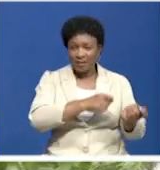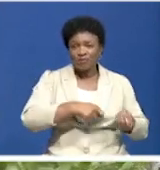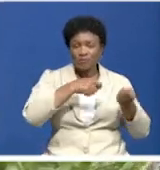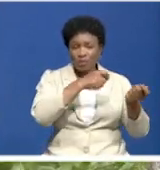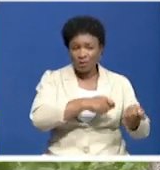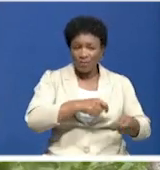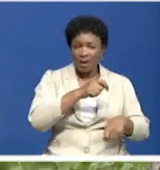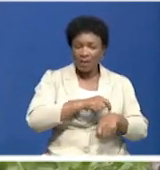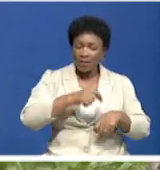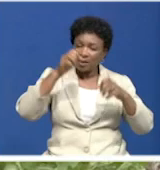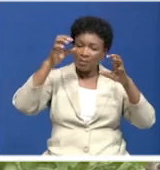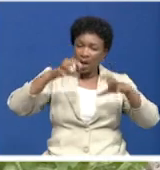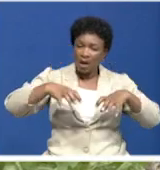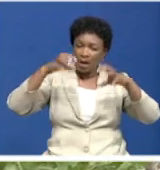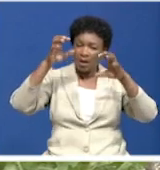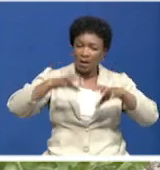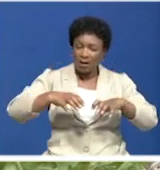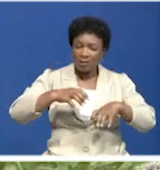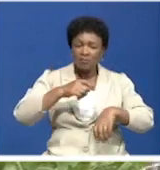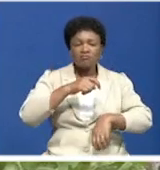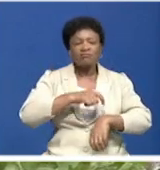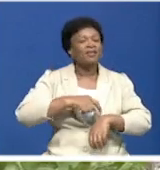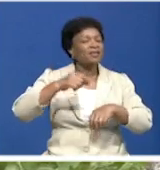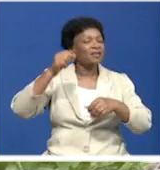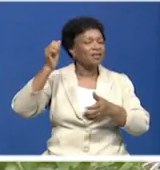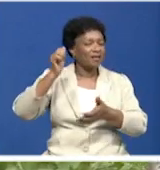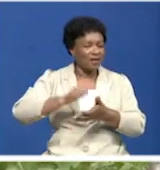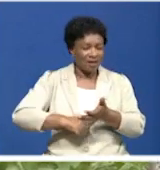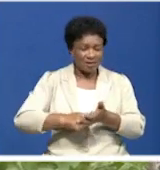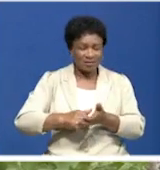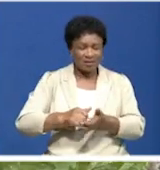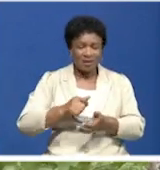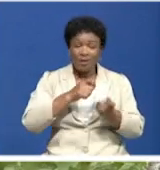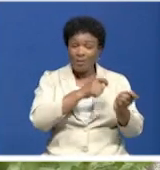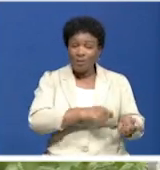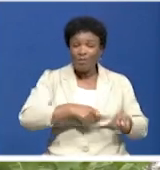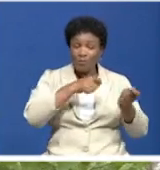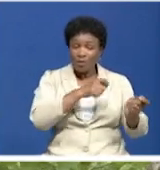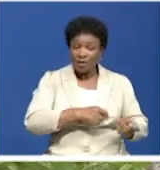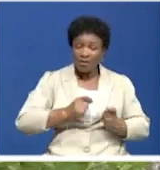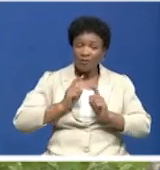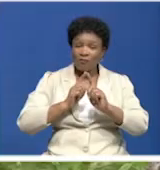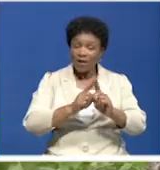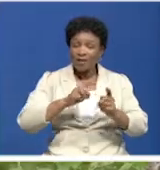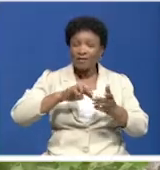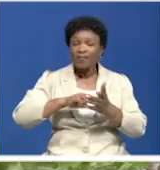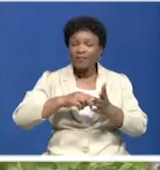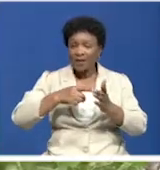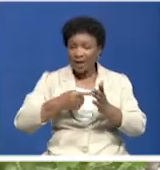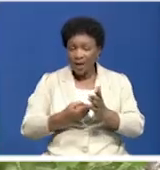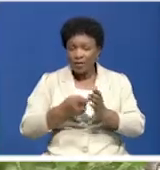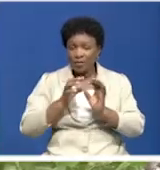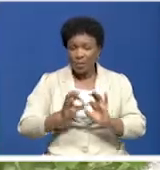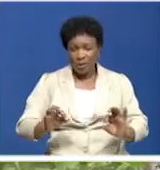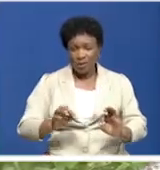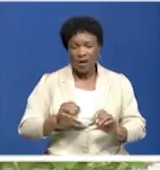masika Na kiang hai lak mk anat taki az inati kanuni Bora za kilimo Ili awe kup